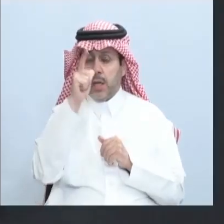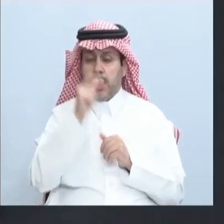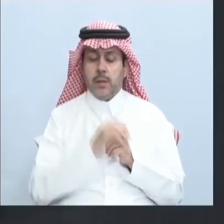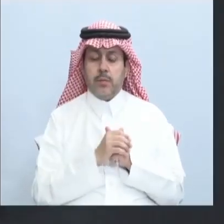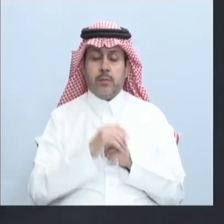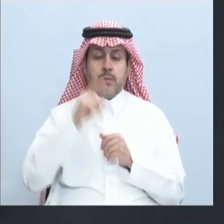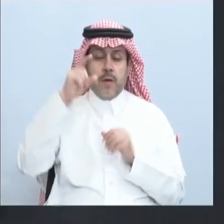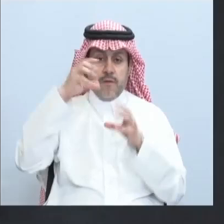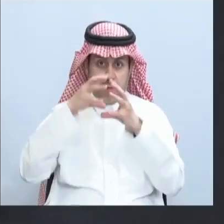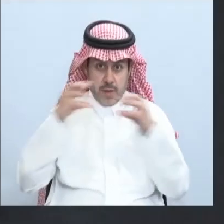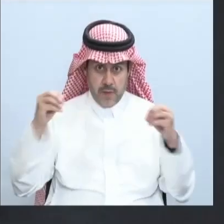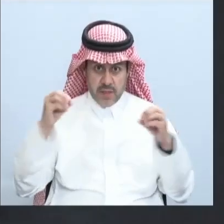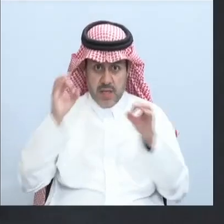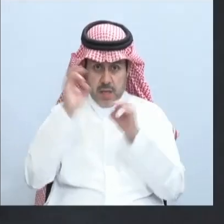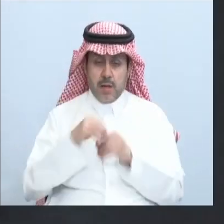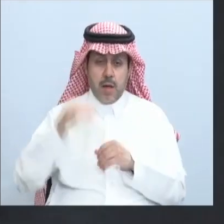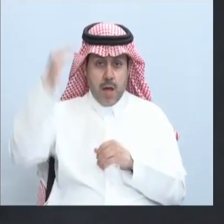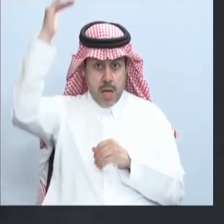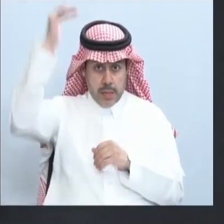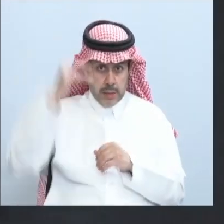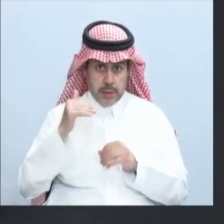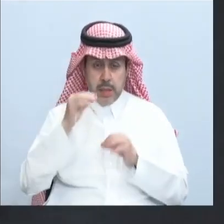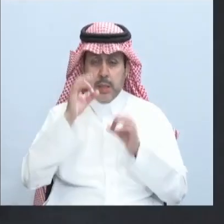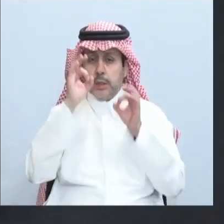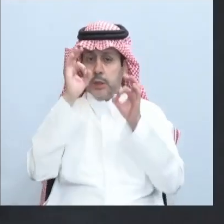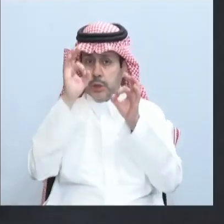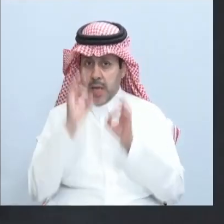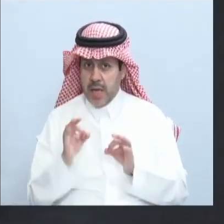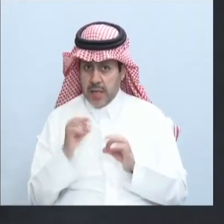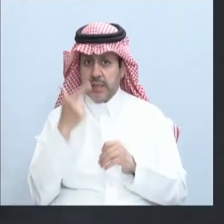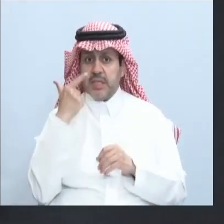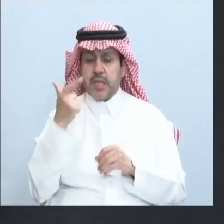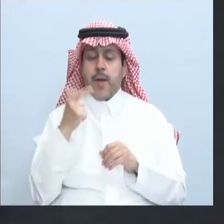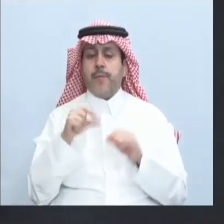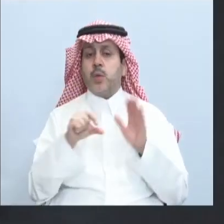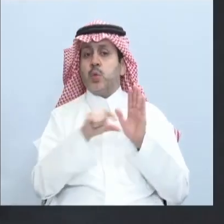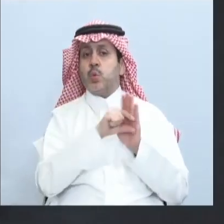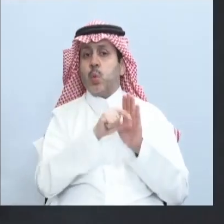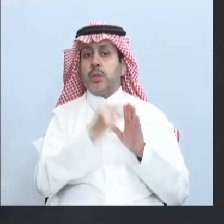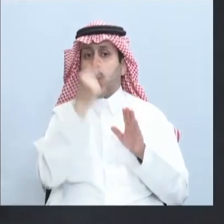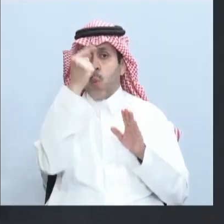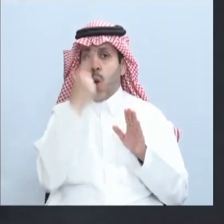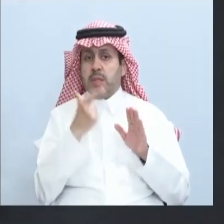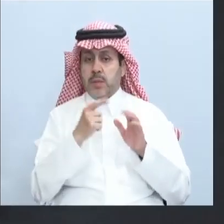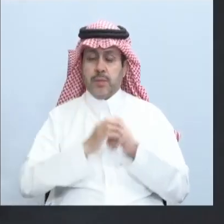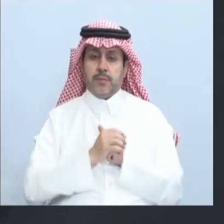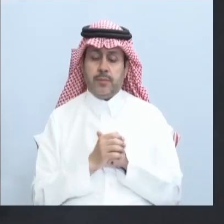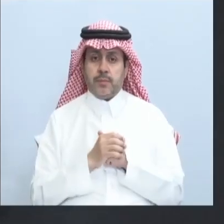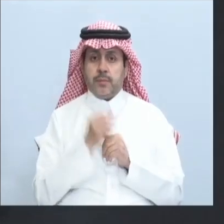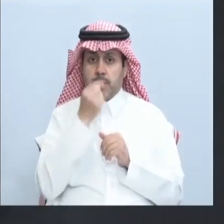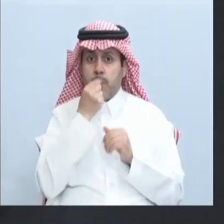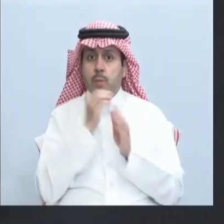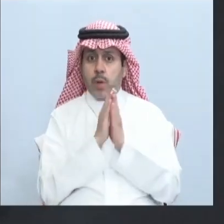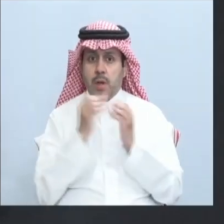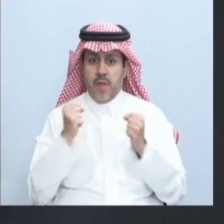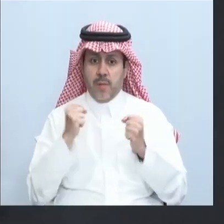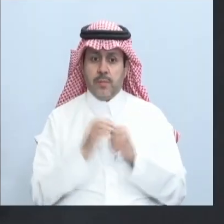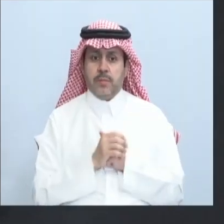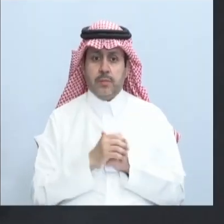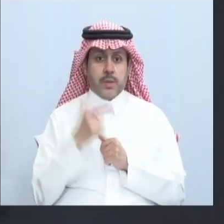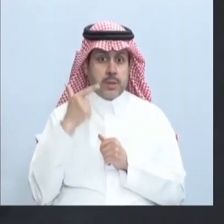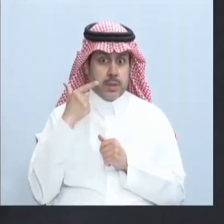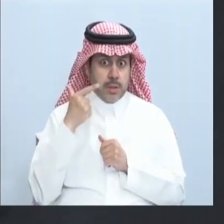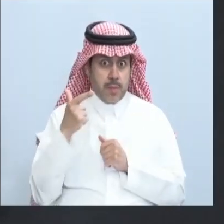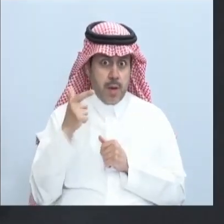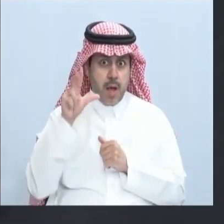المثاني والقران العظيم ولقد اتيناك سبعا من المثاني والقران العظيم هذه السبع المثاني هي من